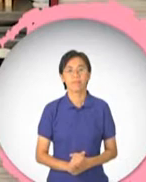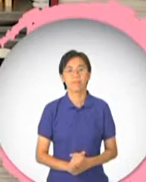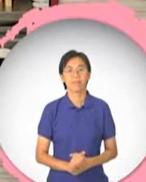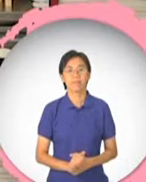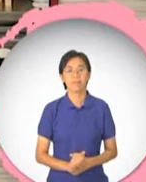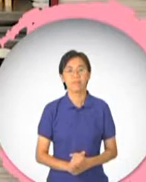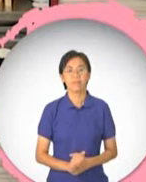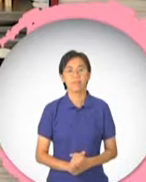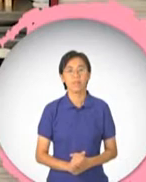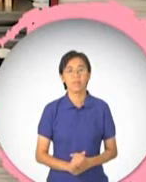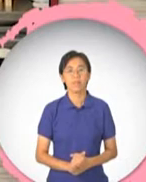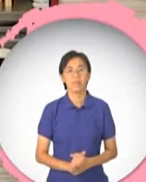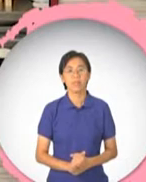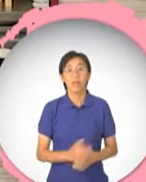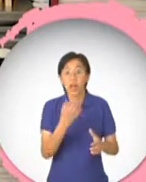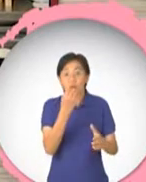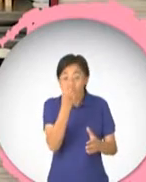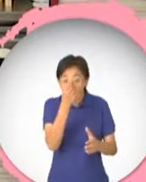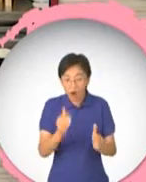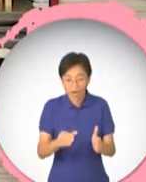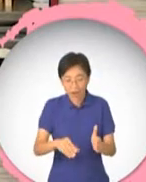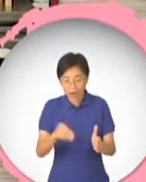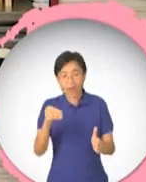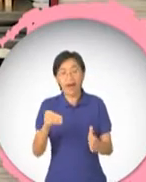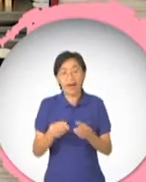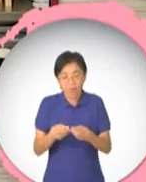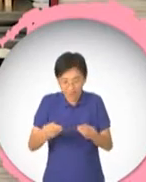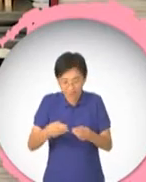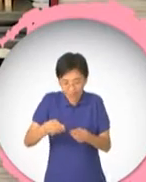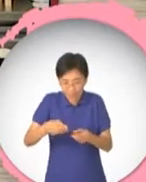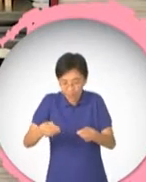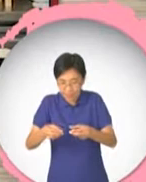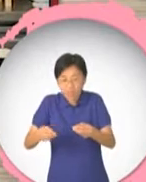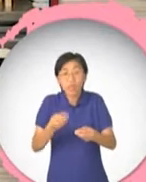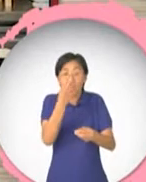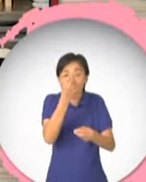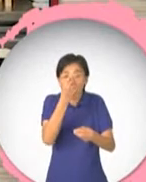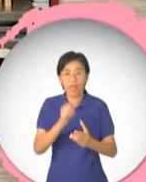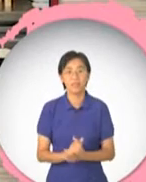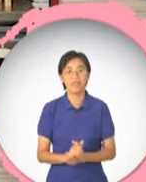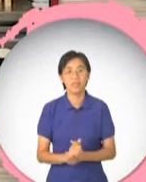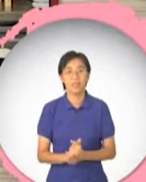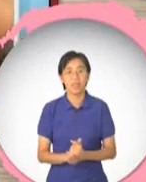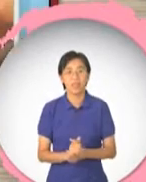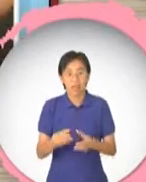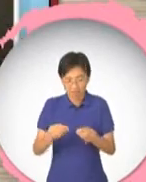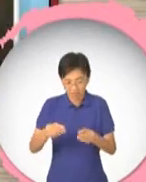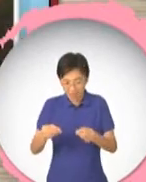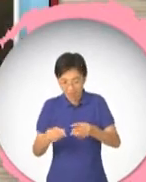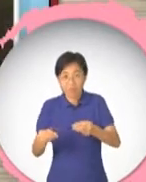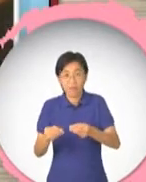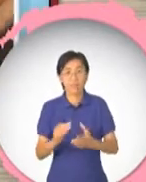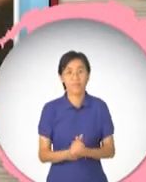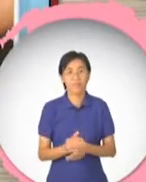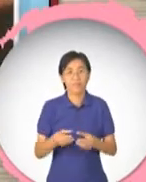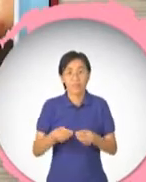ค่ะเดี๋ยวเราลองขึงดูก่อนถ้ายังไม่ได้ก็อาจจะต้องตีต่อเพิ่มอีกเล็ก น้อยนี่เป็นวิธีการเช็ค นี่ยังติดมือเล็กน้อยนะคะอาจจะต้องตีเพิ่มอีกเล็กน้อยเนี่ยค่ะค่อยๆข